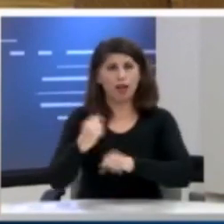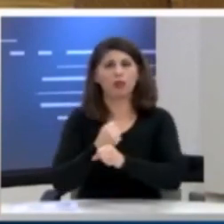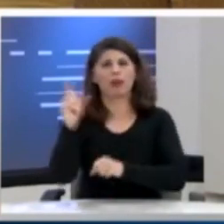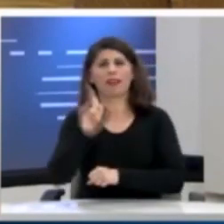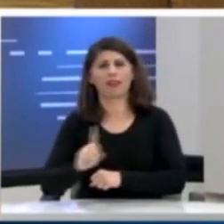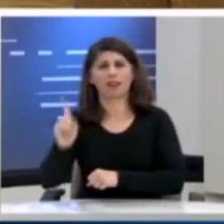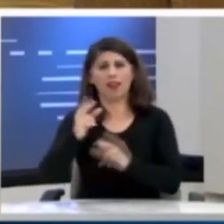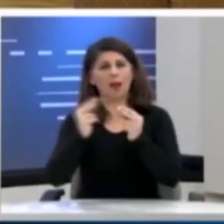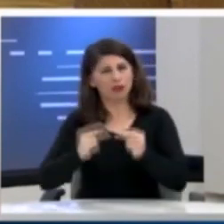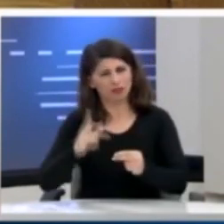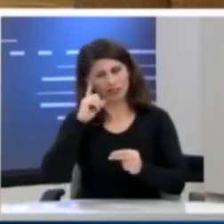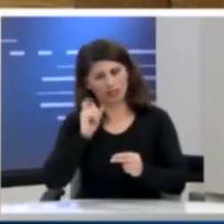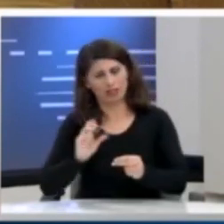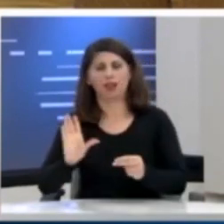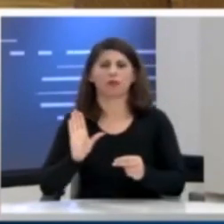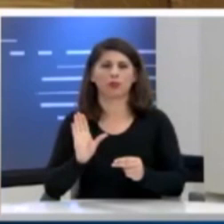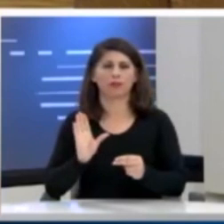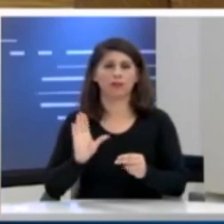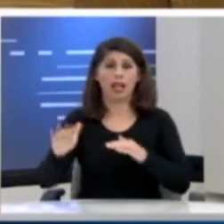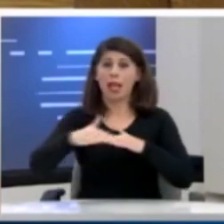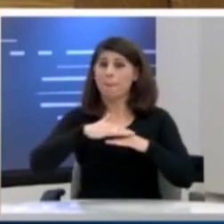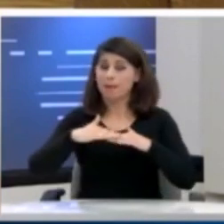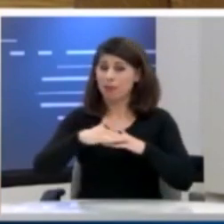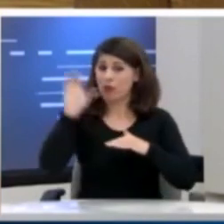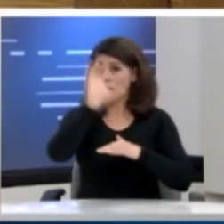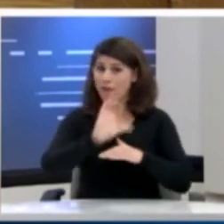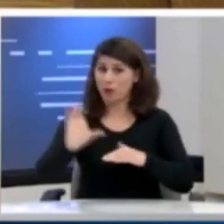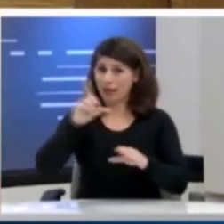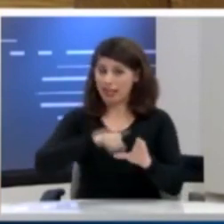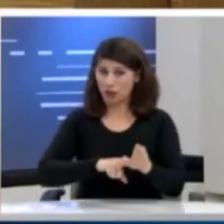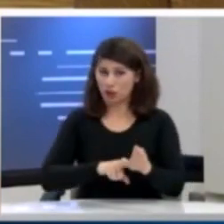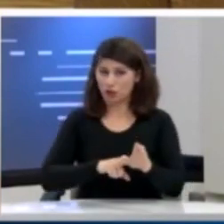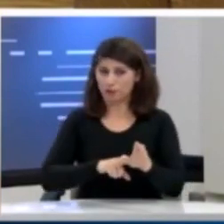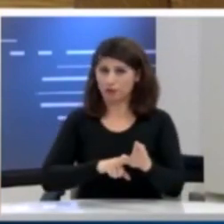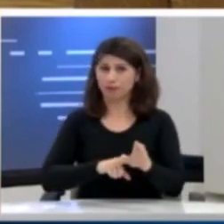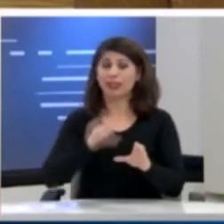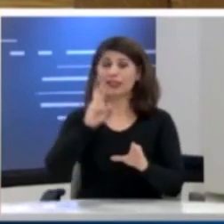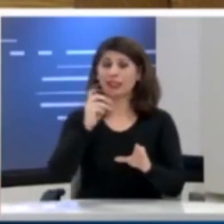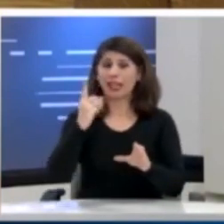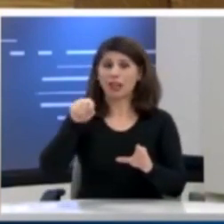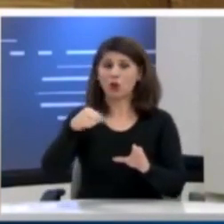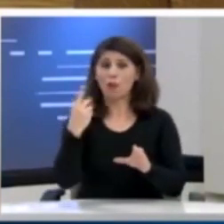Τα αποτελέσματα είναι γνωστά. Σε επίπεδο Ευρωπαϊκής Ένωσης, το